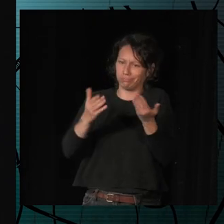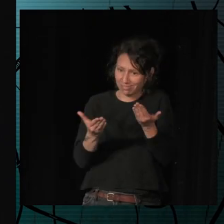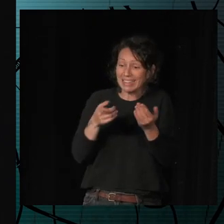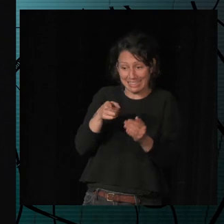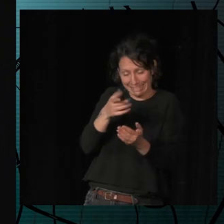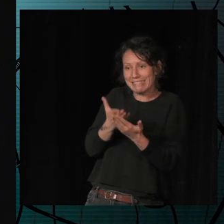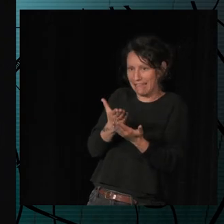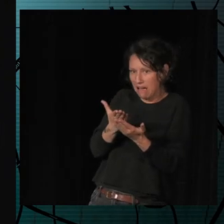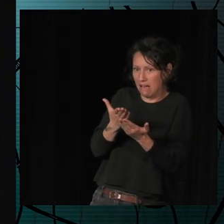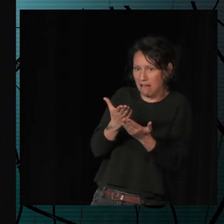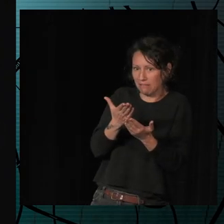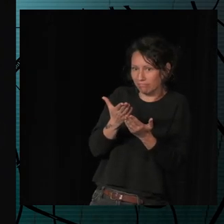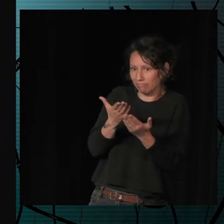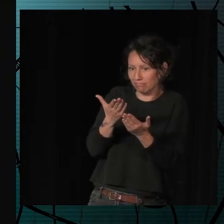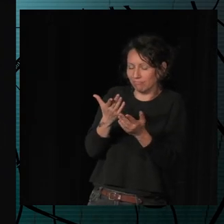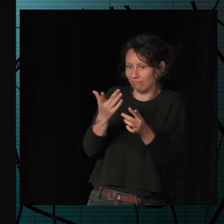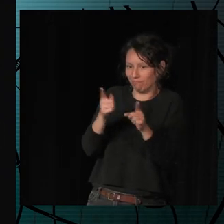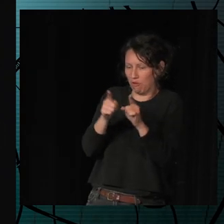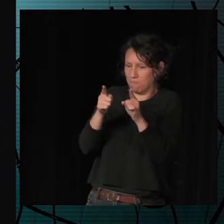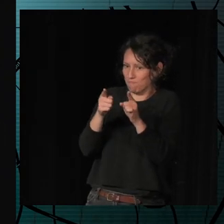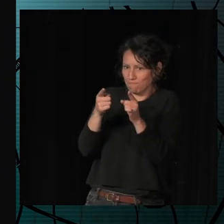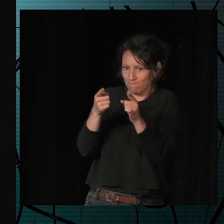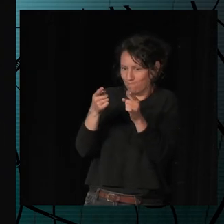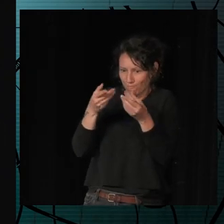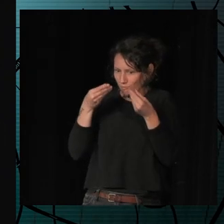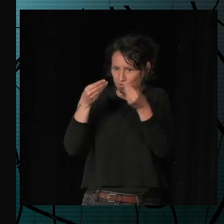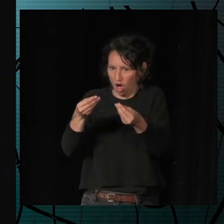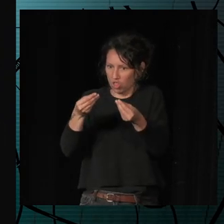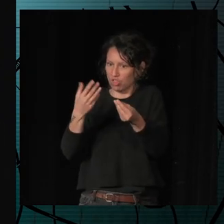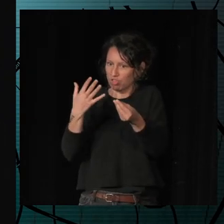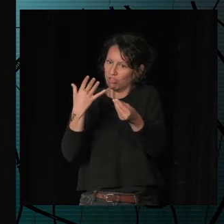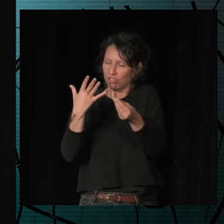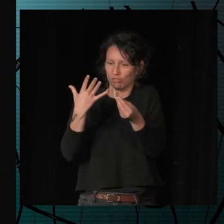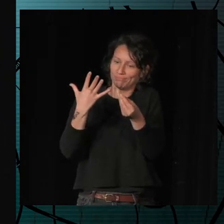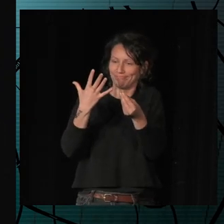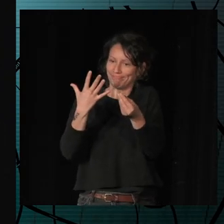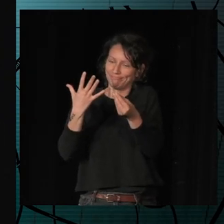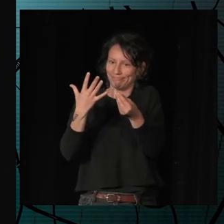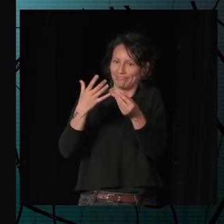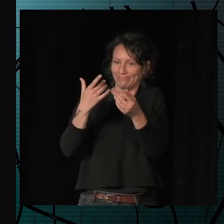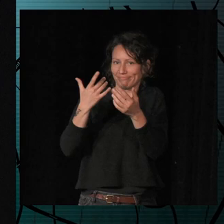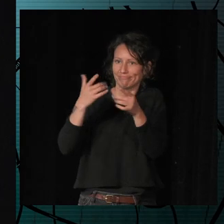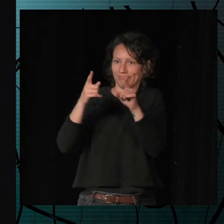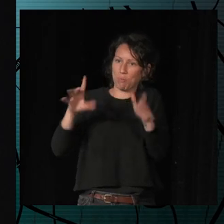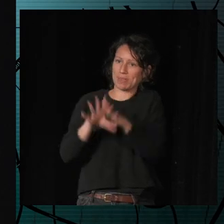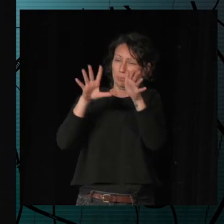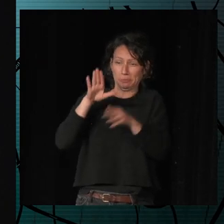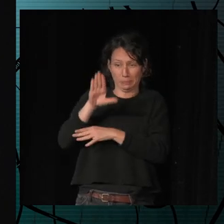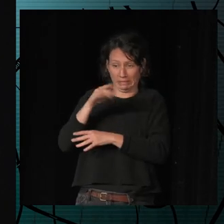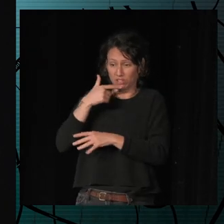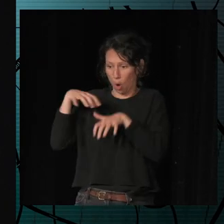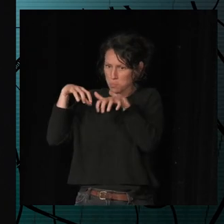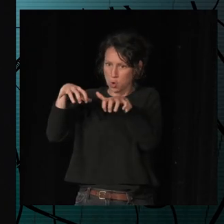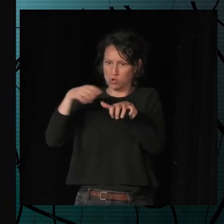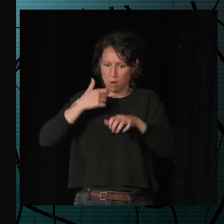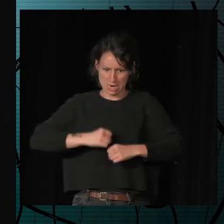l'œuvre dans des dans beaucoup de jeux d'horreur où le monstre avant de nous attraper il va faire gros Grou attention je fais peur sans que ça soit forcément euh